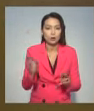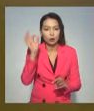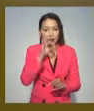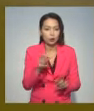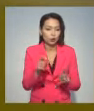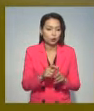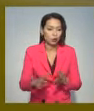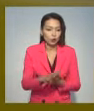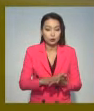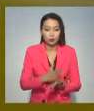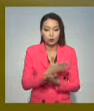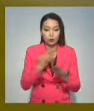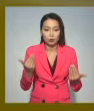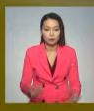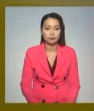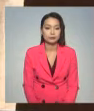екенін айтты.